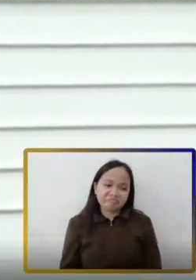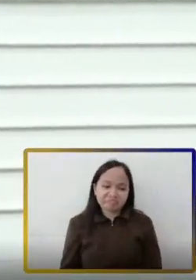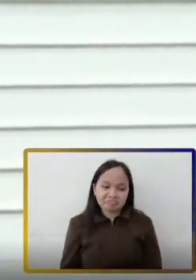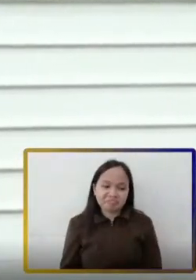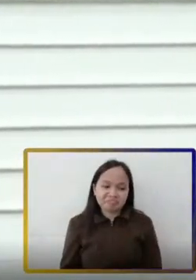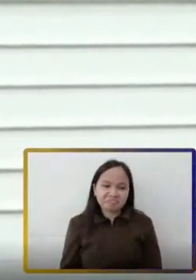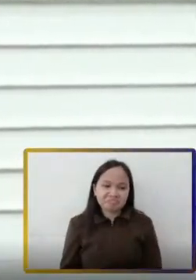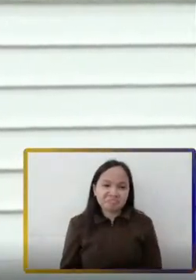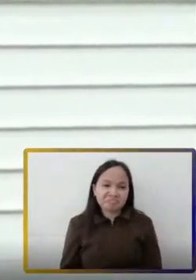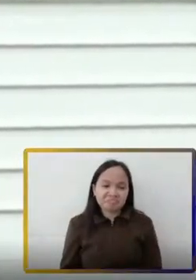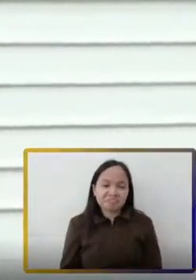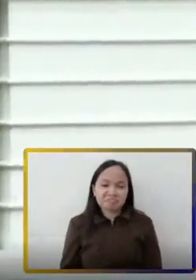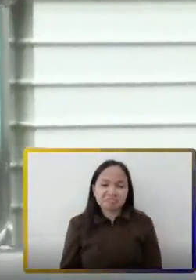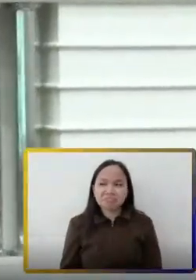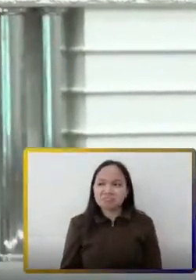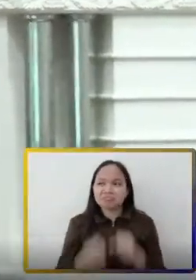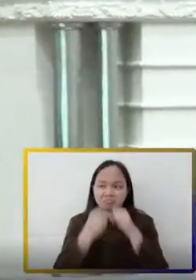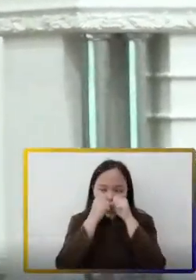ninyo.